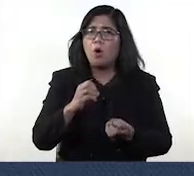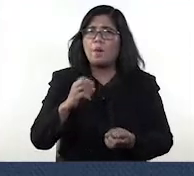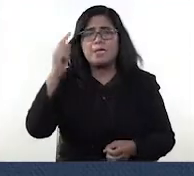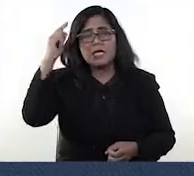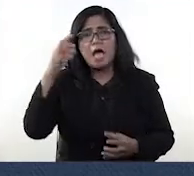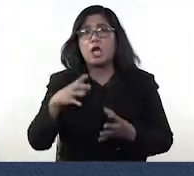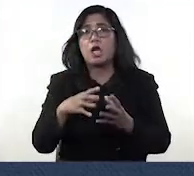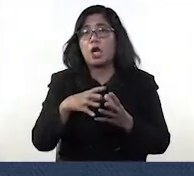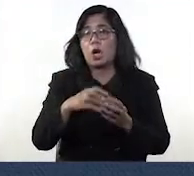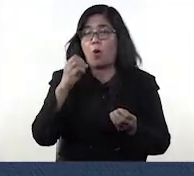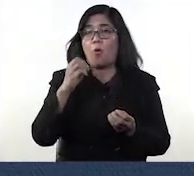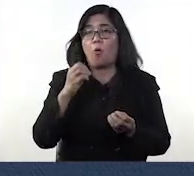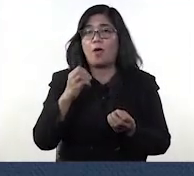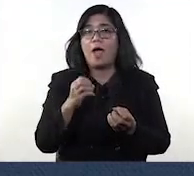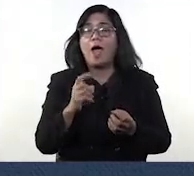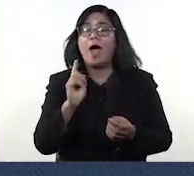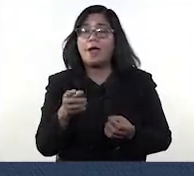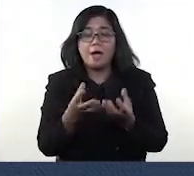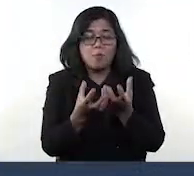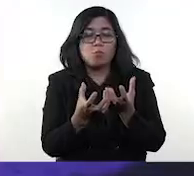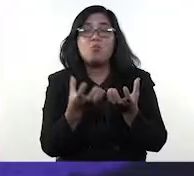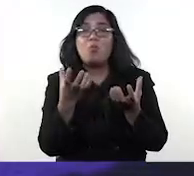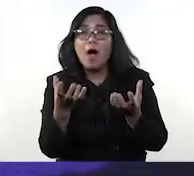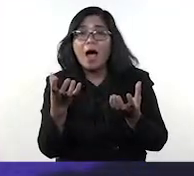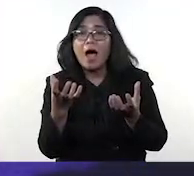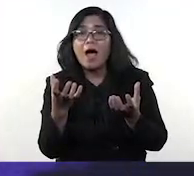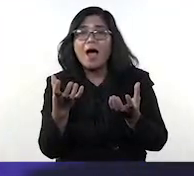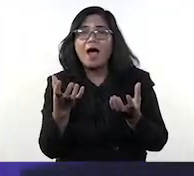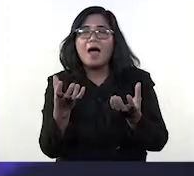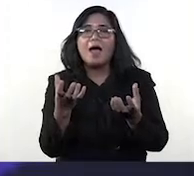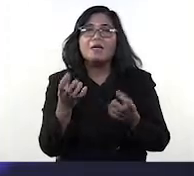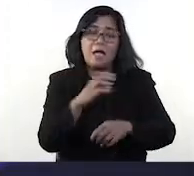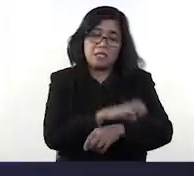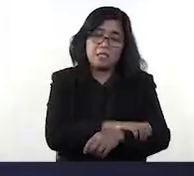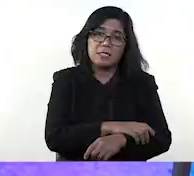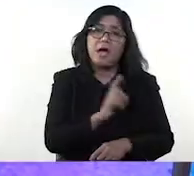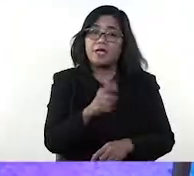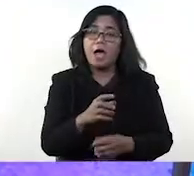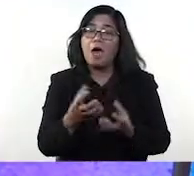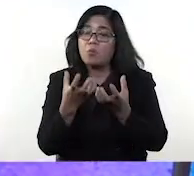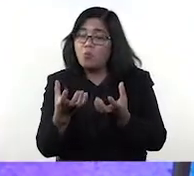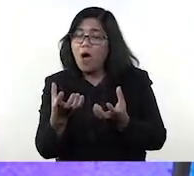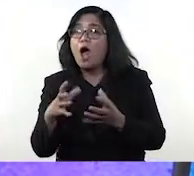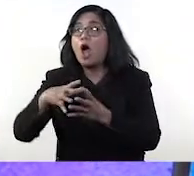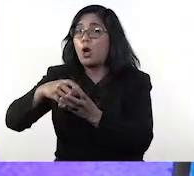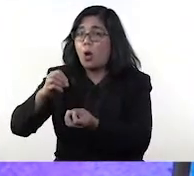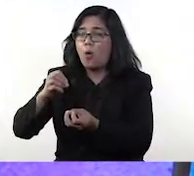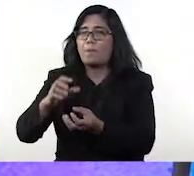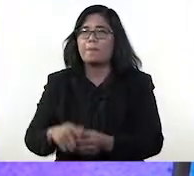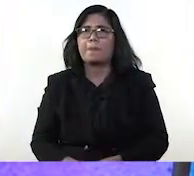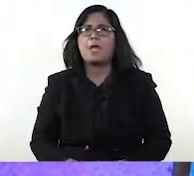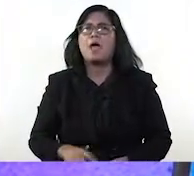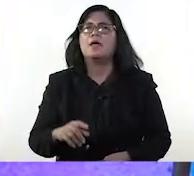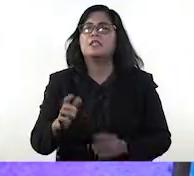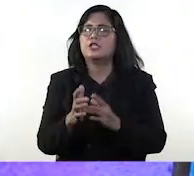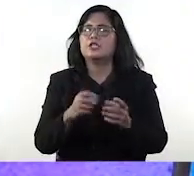Kudus yang menggerakkannya anak buahnya adalah saya ada buah daging ada buah roof di mana